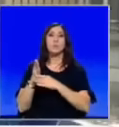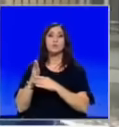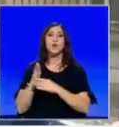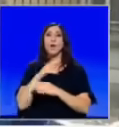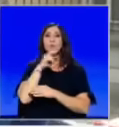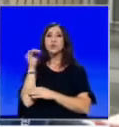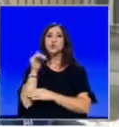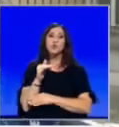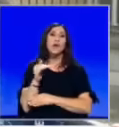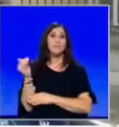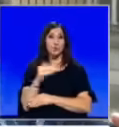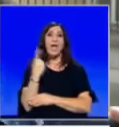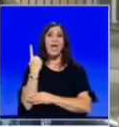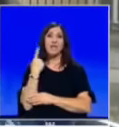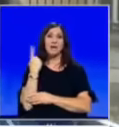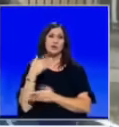линейките, една линейка.